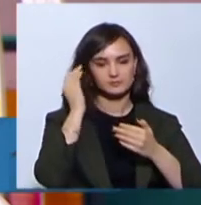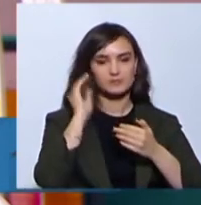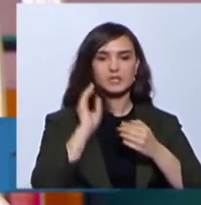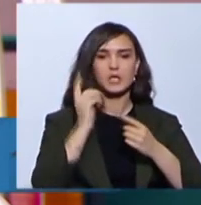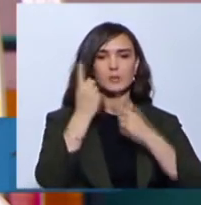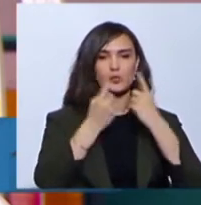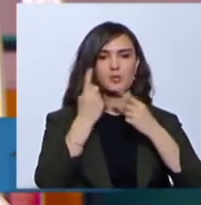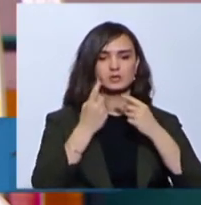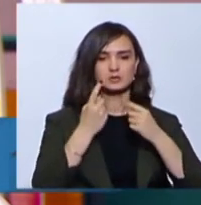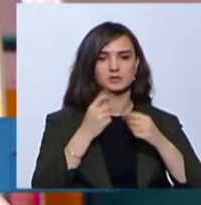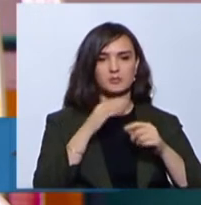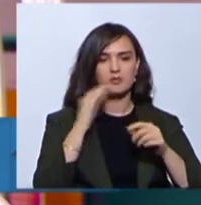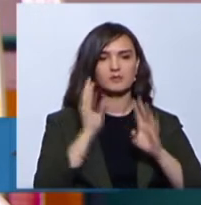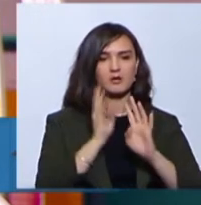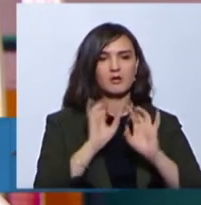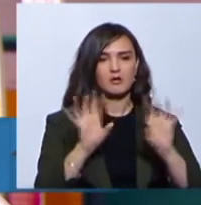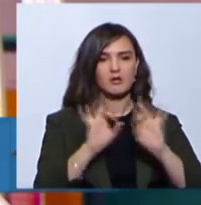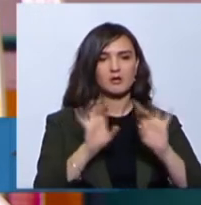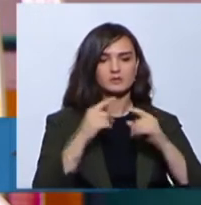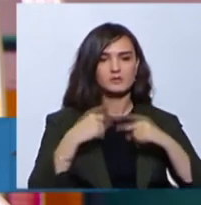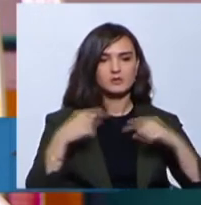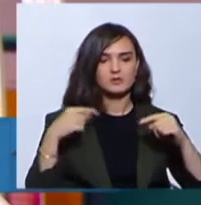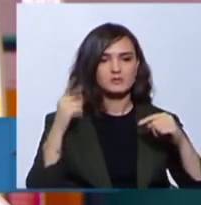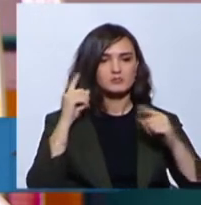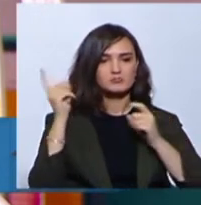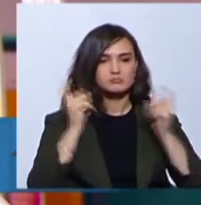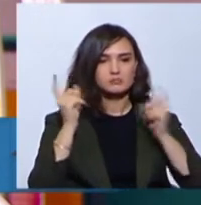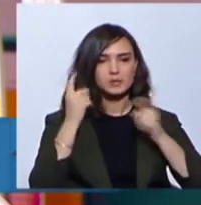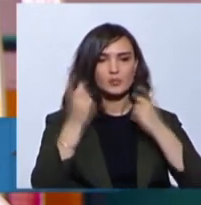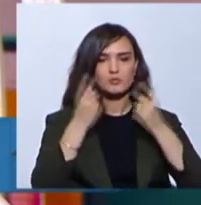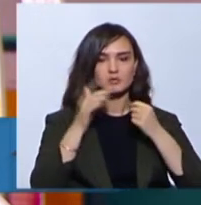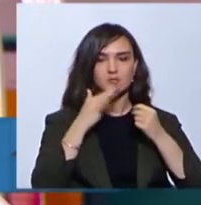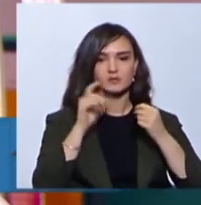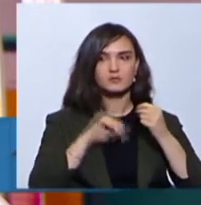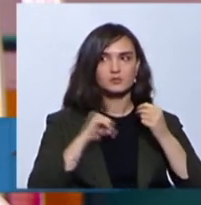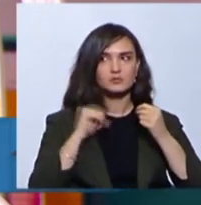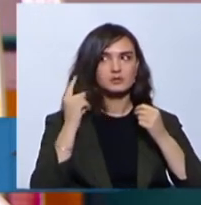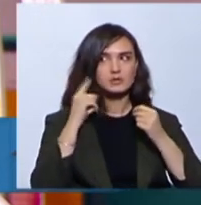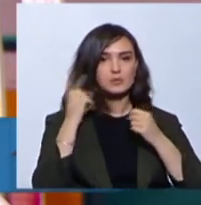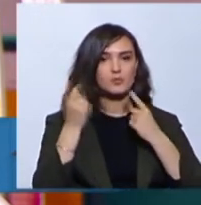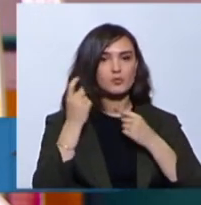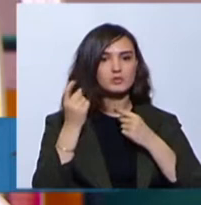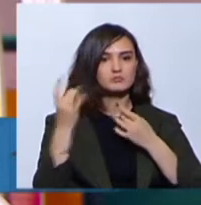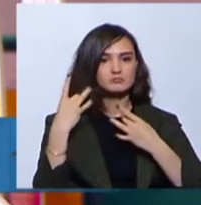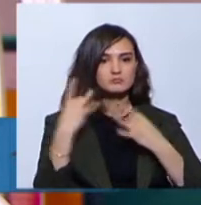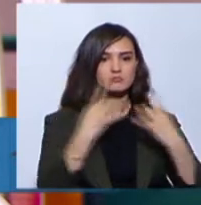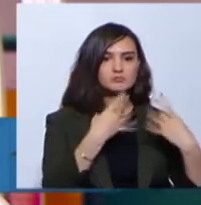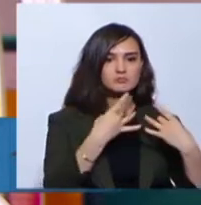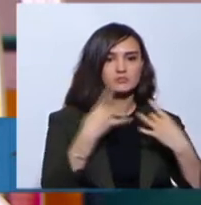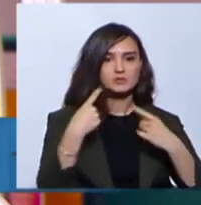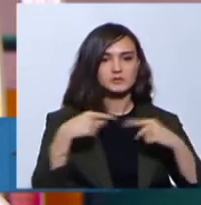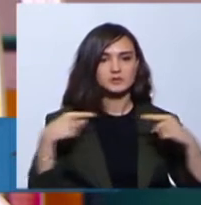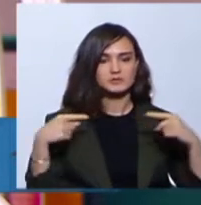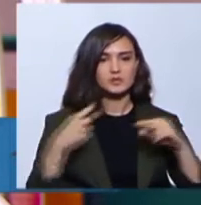ინფორმაციული ნაკადი პრაქტიკულად უწყვეტია, როდესაც სხვადასხვა პლატფორმიდან ადამიანს ესმის ესა თუ ის ინფორმაცია, და ხშირ შემთხვევაში